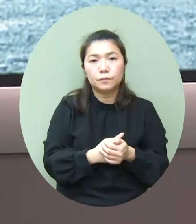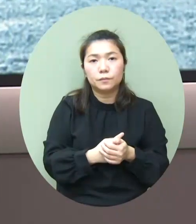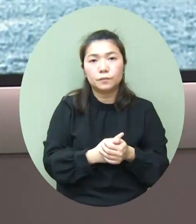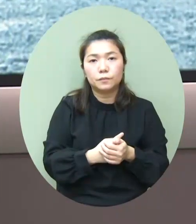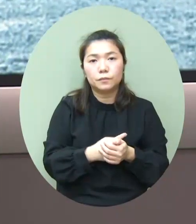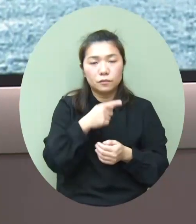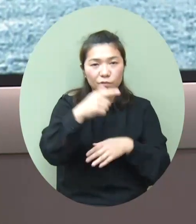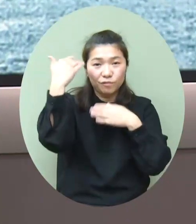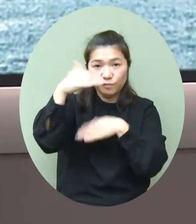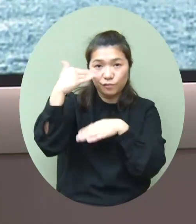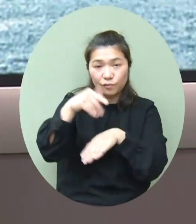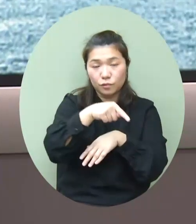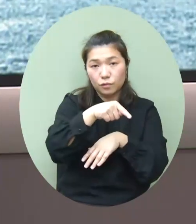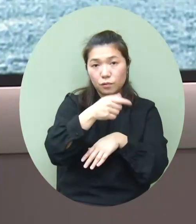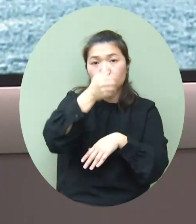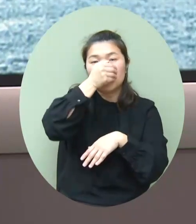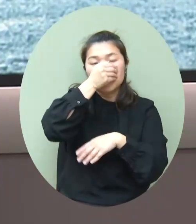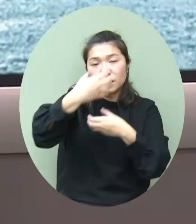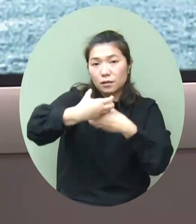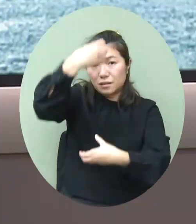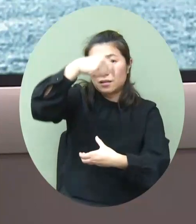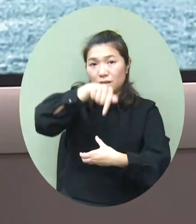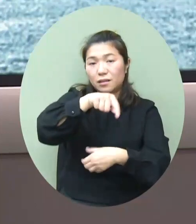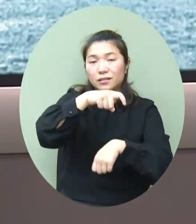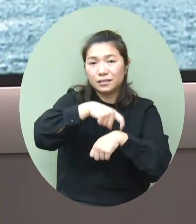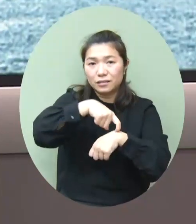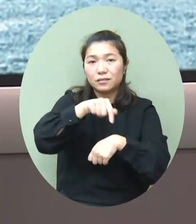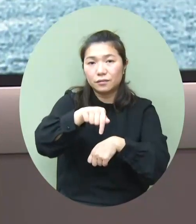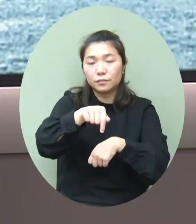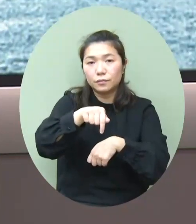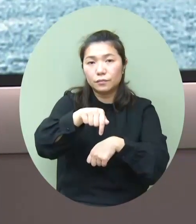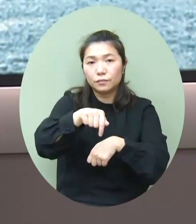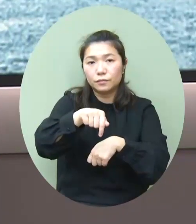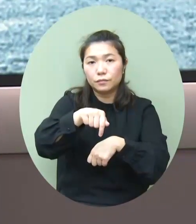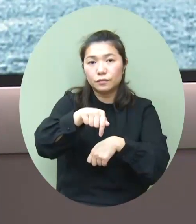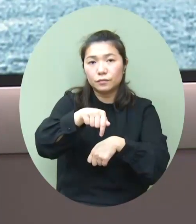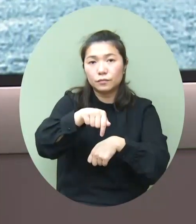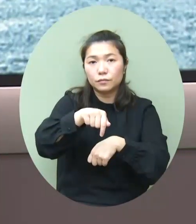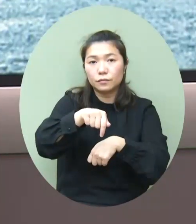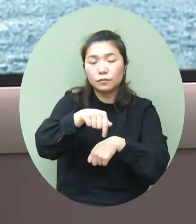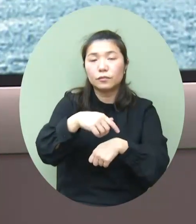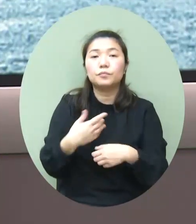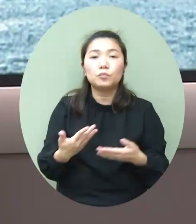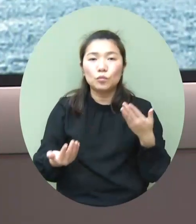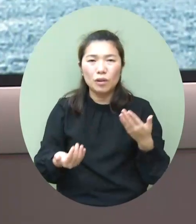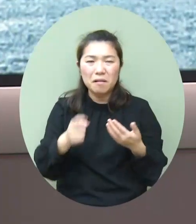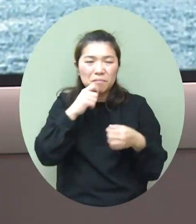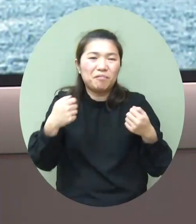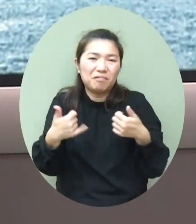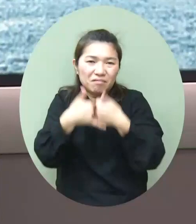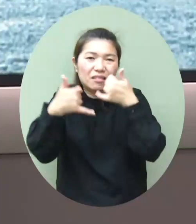在瓶装的氧气方面的供应可能有一个瓶颈，我